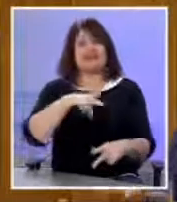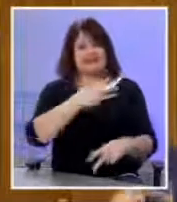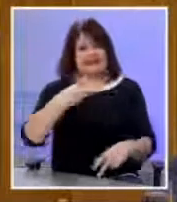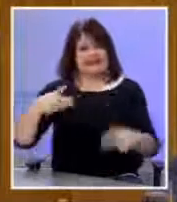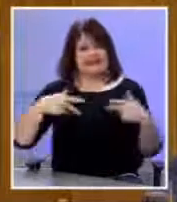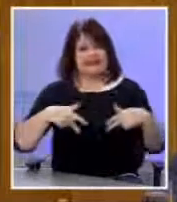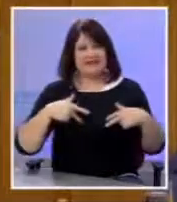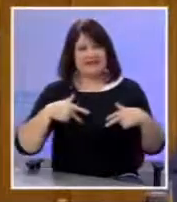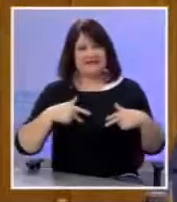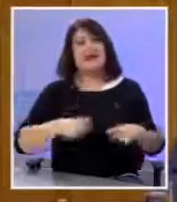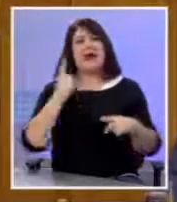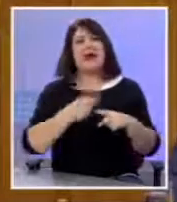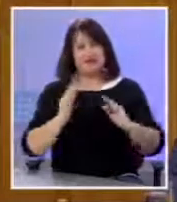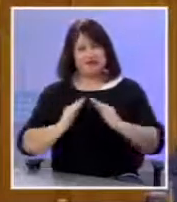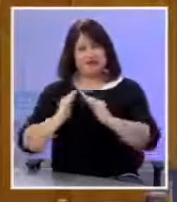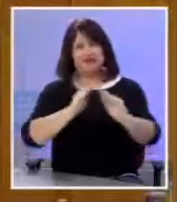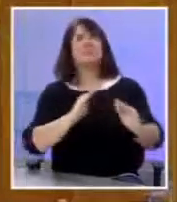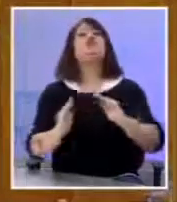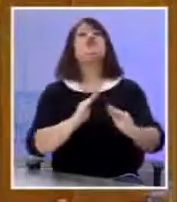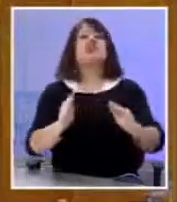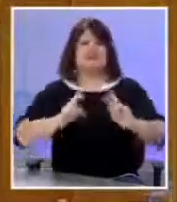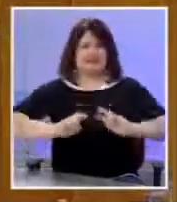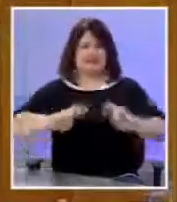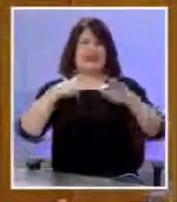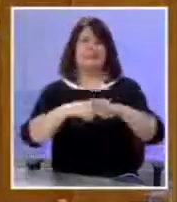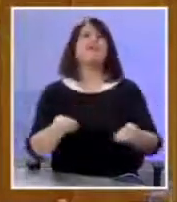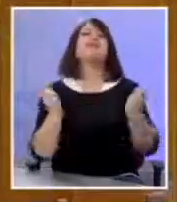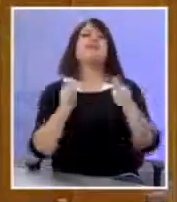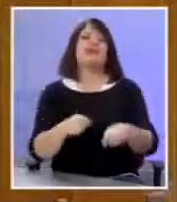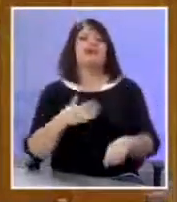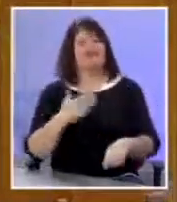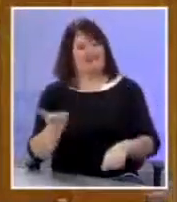κανένα λαϊκό σπίτι δεν θα πάει σε χέρια τραπεζίτη. Ευχαριστώ.